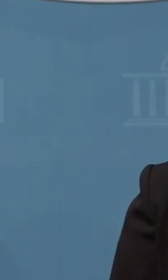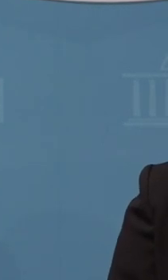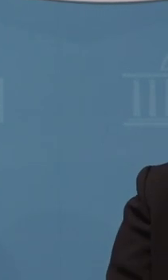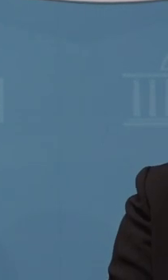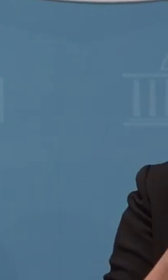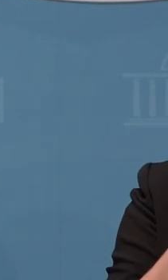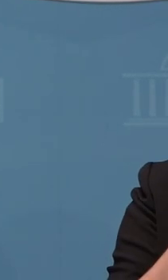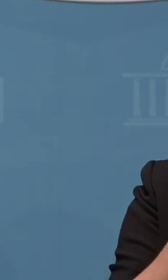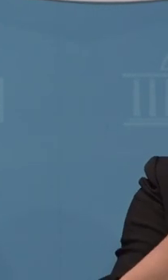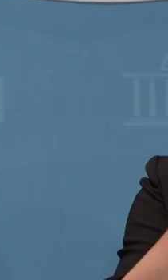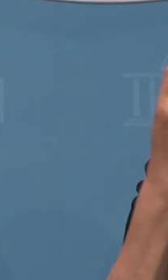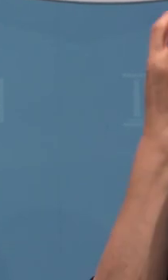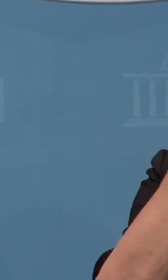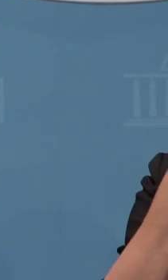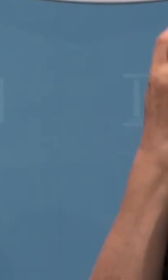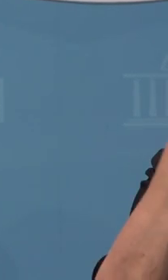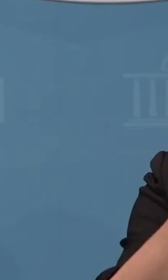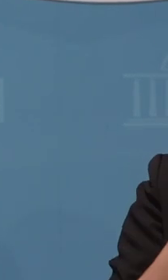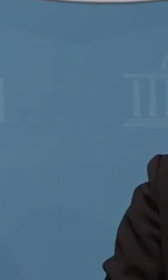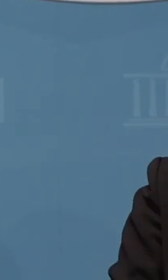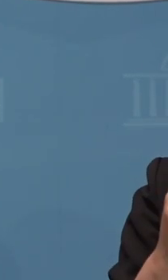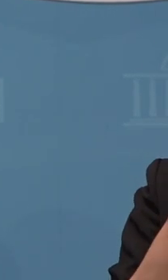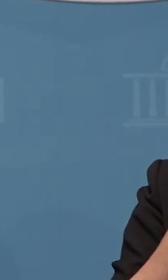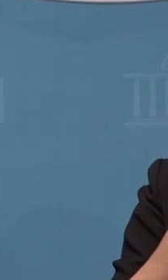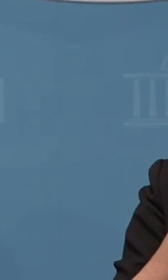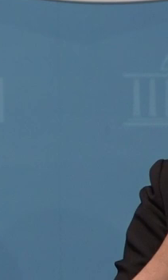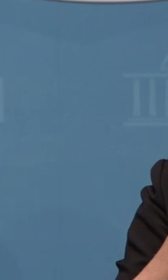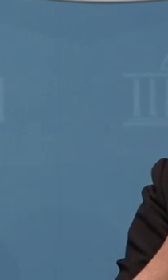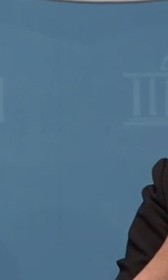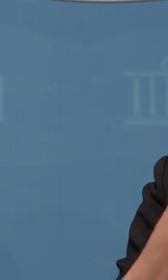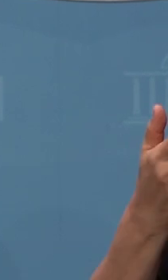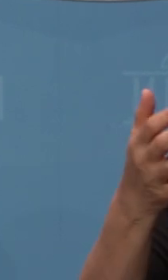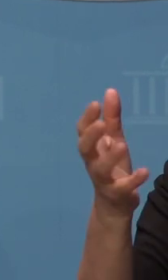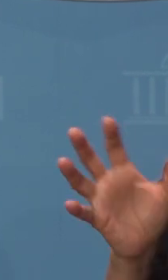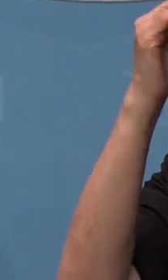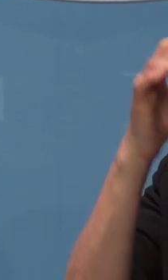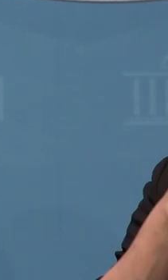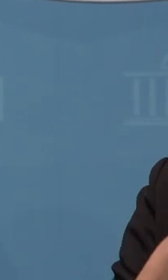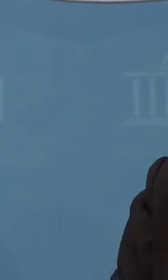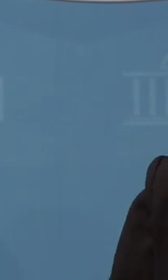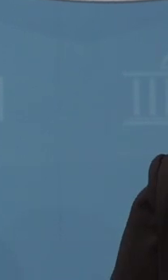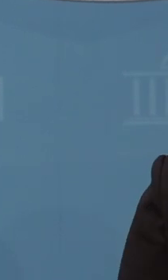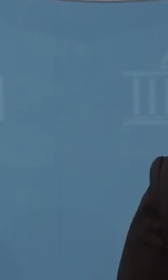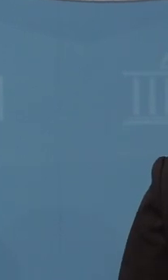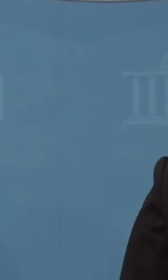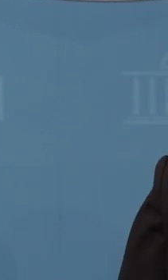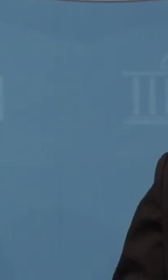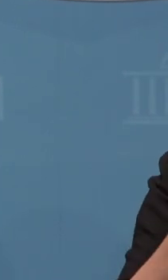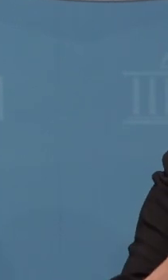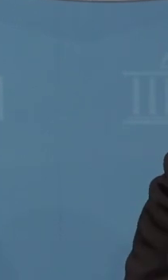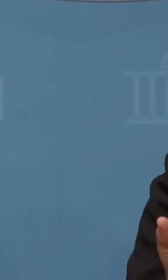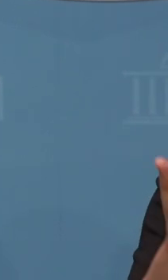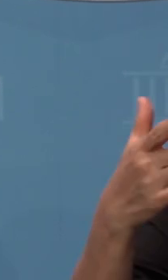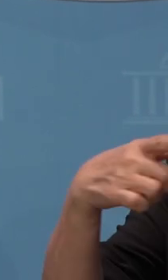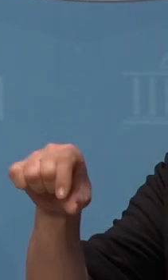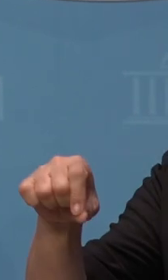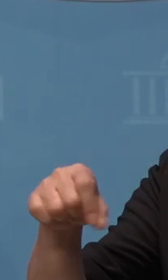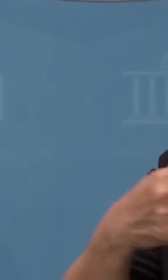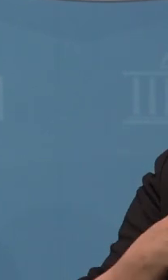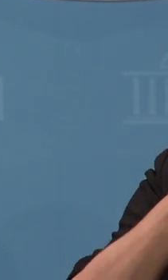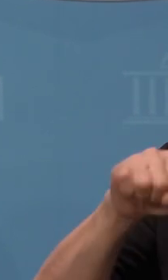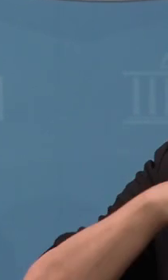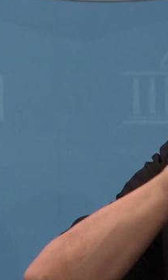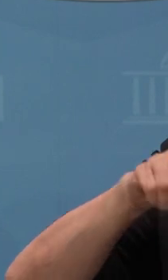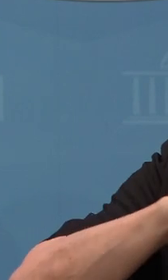실질적 검증 활동 없는 시찰단은 견학단에 불과합니다. 후쿠시마 방사능 오염수